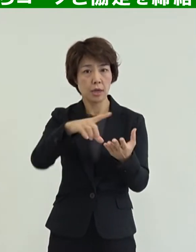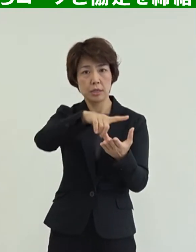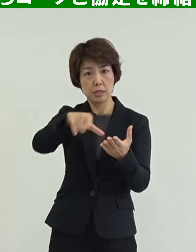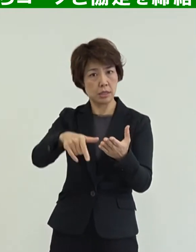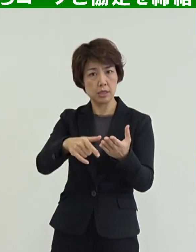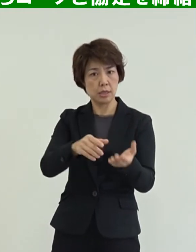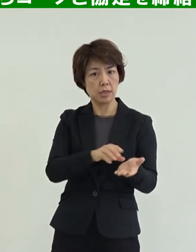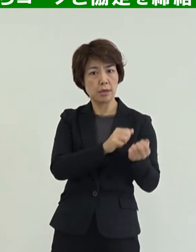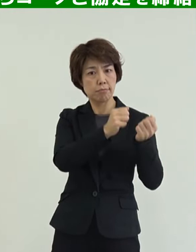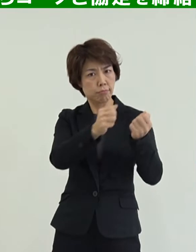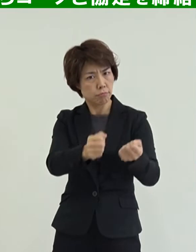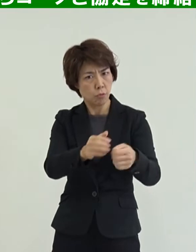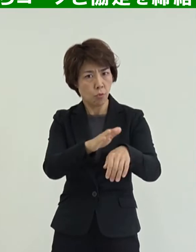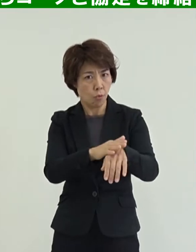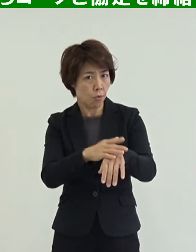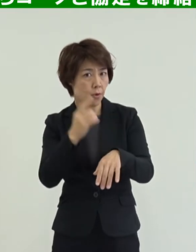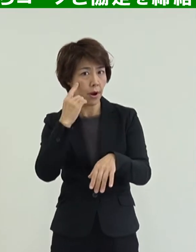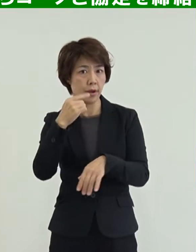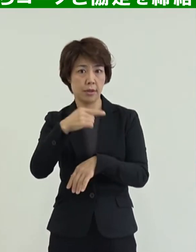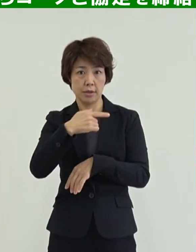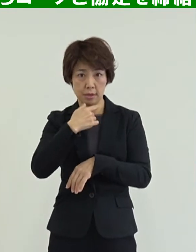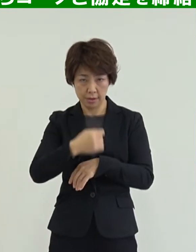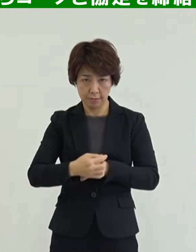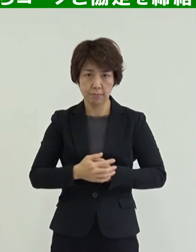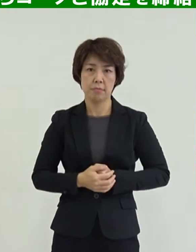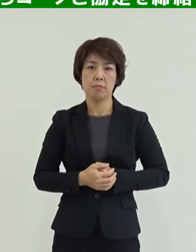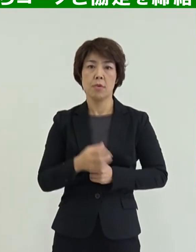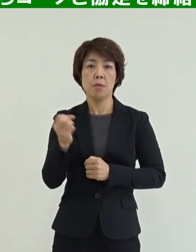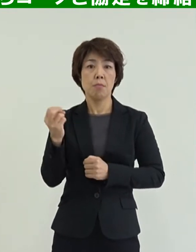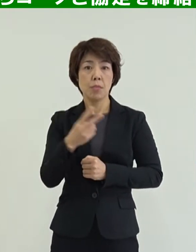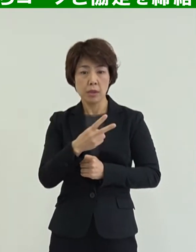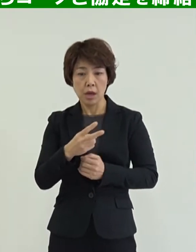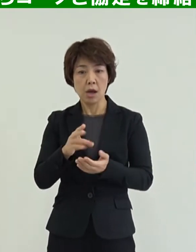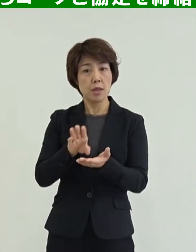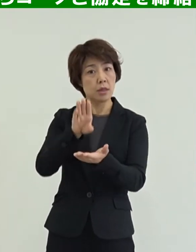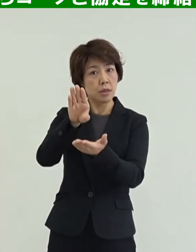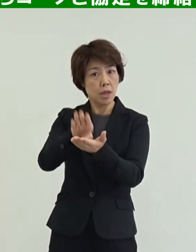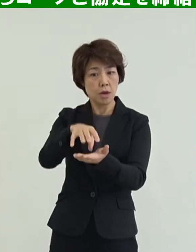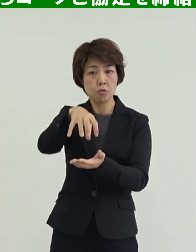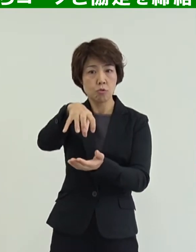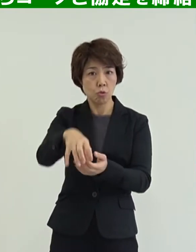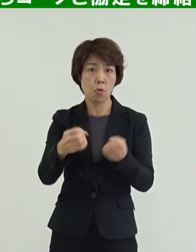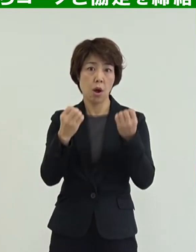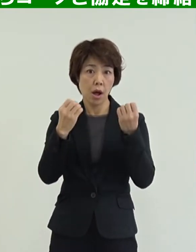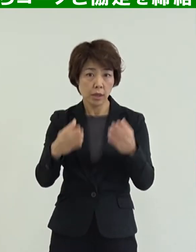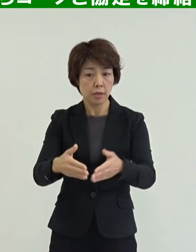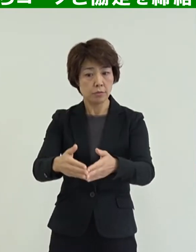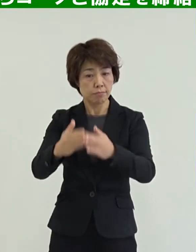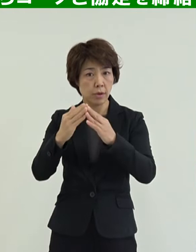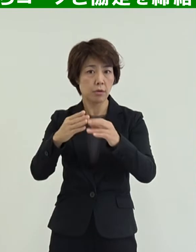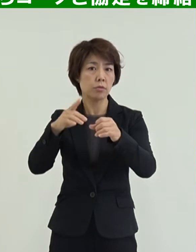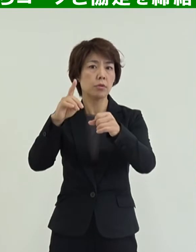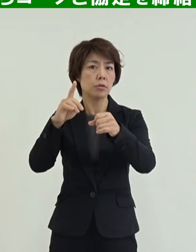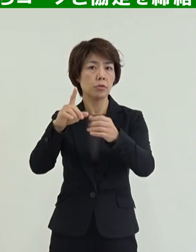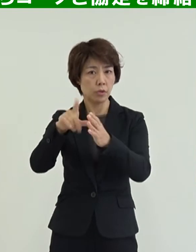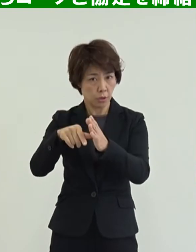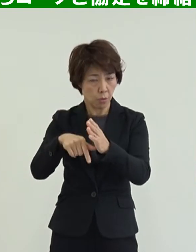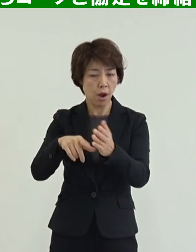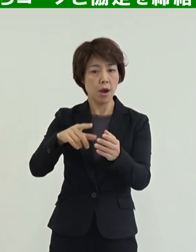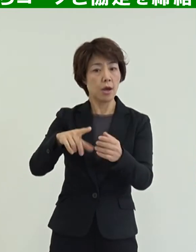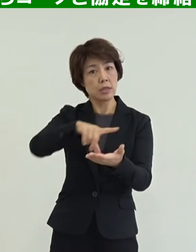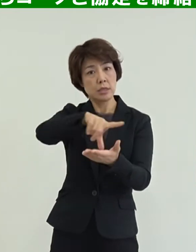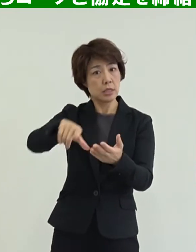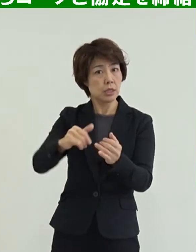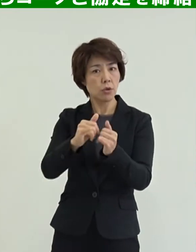の検討を進めていければと考えておりますまた停留所を新たに設置していく場合には地域の住民の